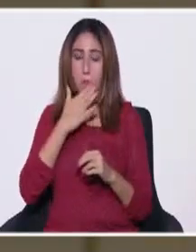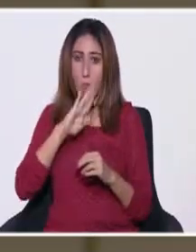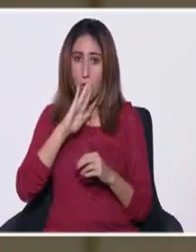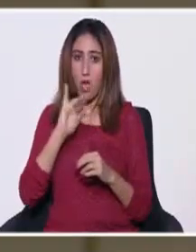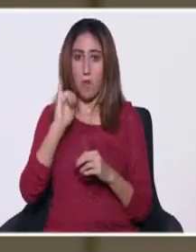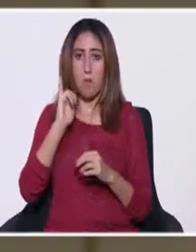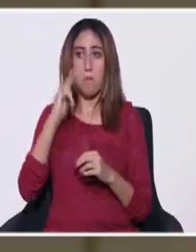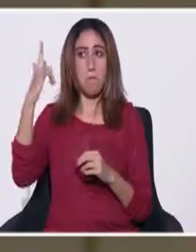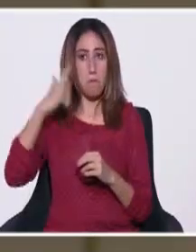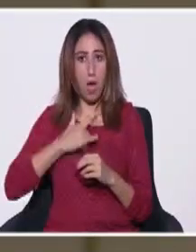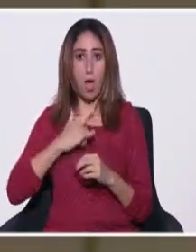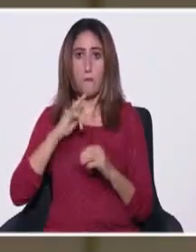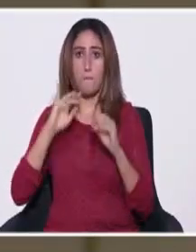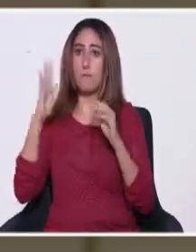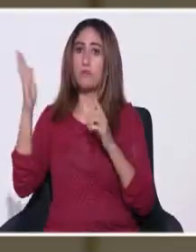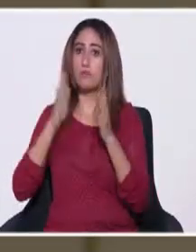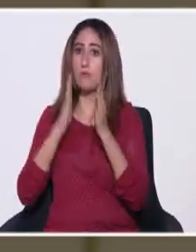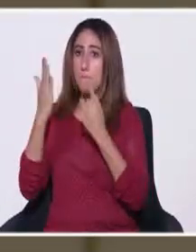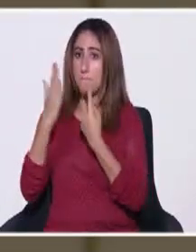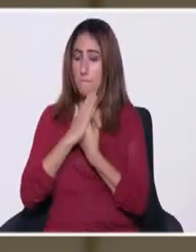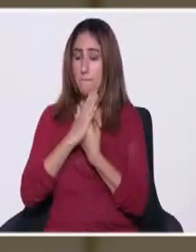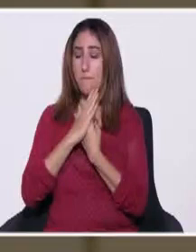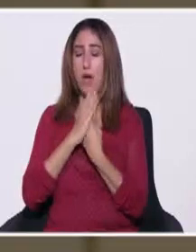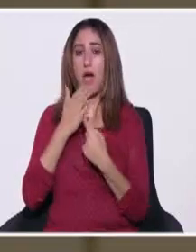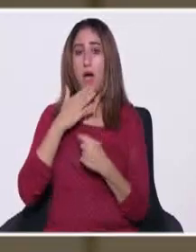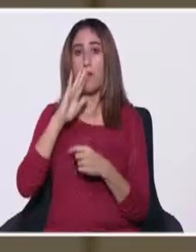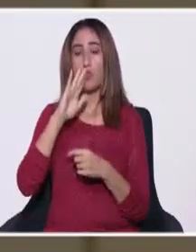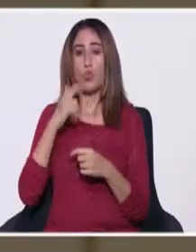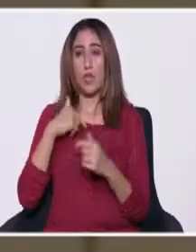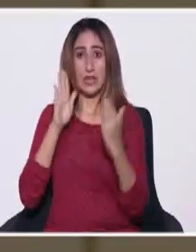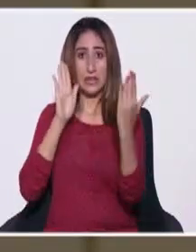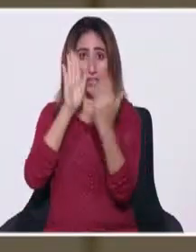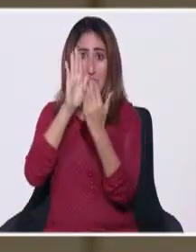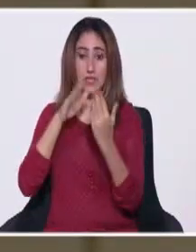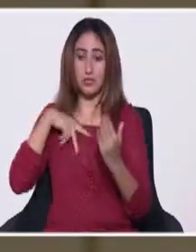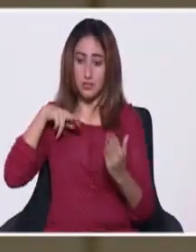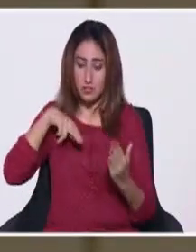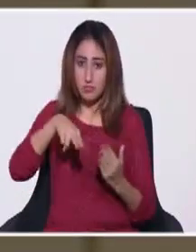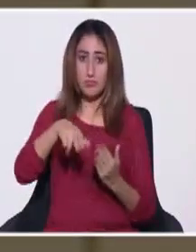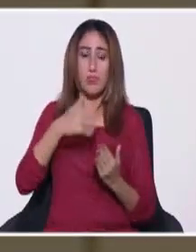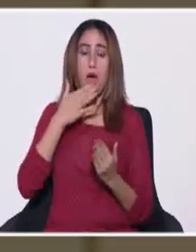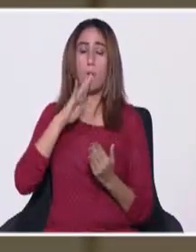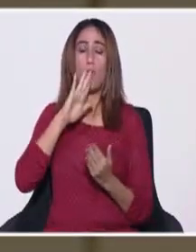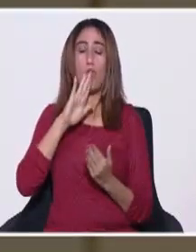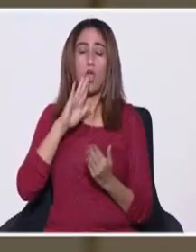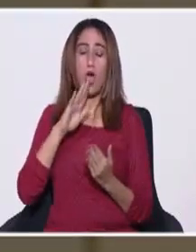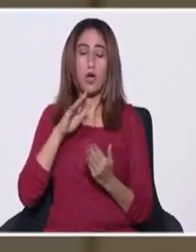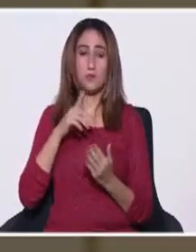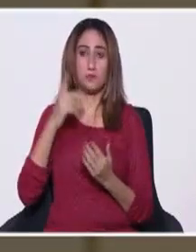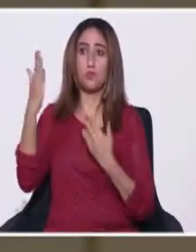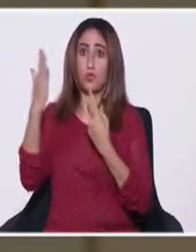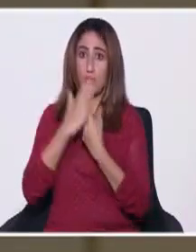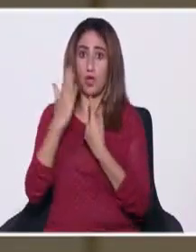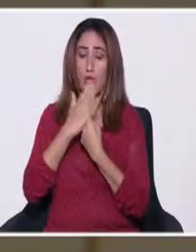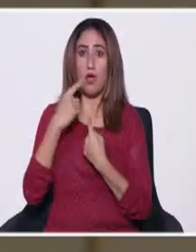تغمرك بالمحبة والتشجيع ده بيعدي نص التحديات. وده فعلا اللي حصل معايا، يعني هما حتى من